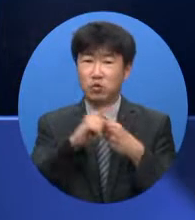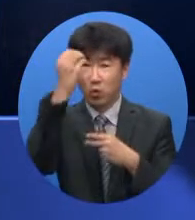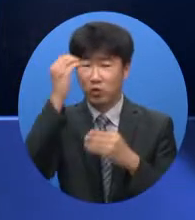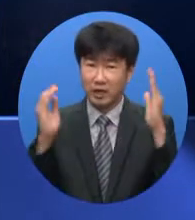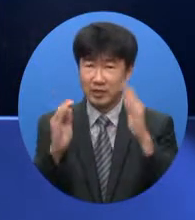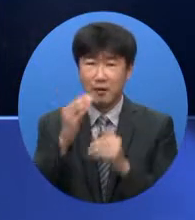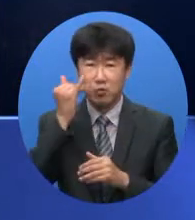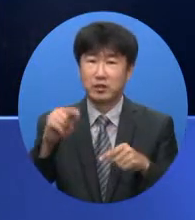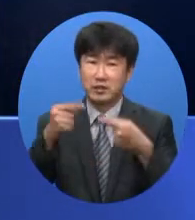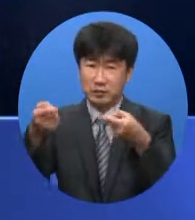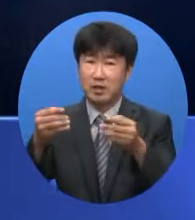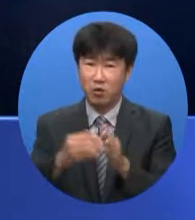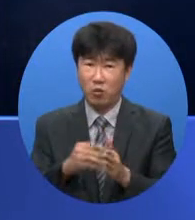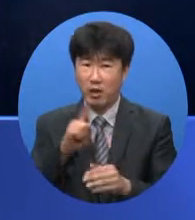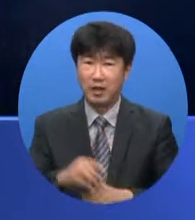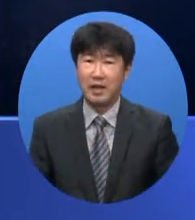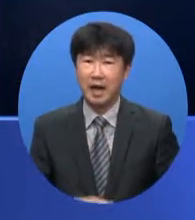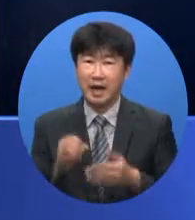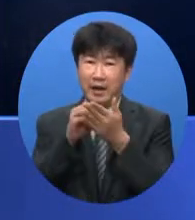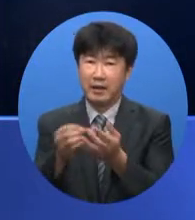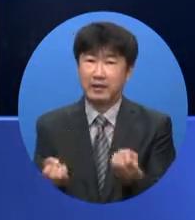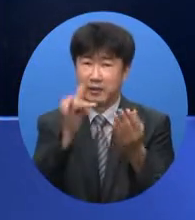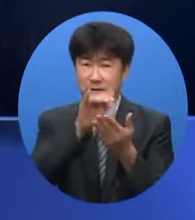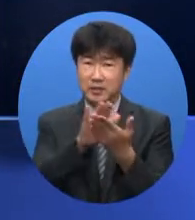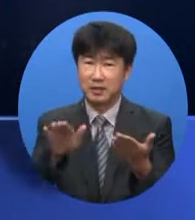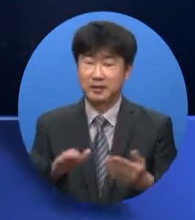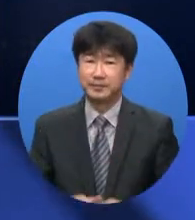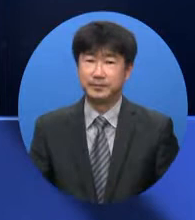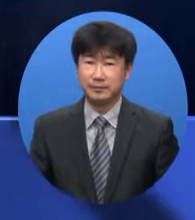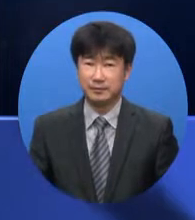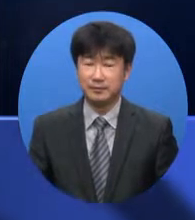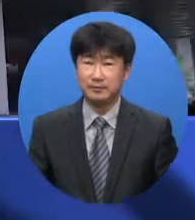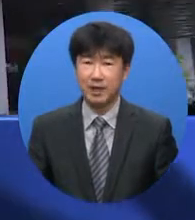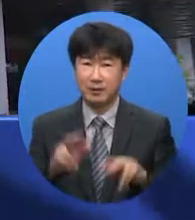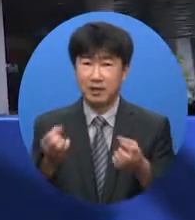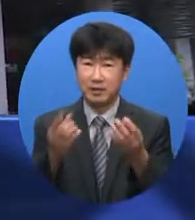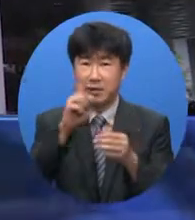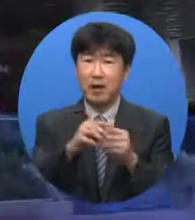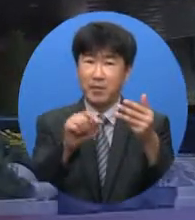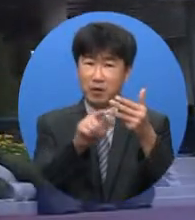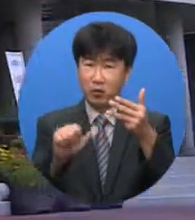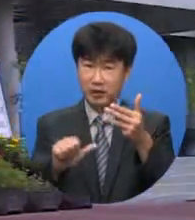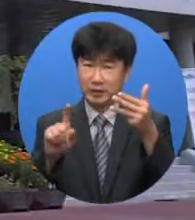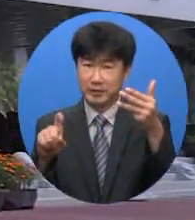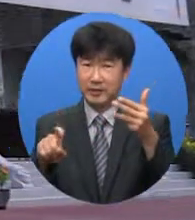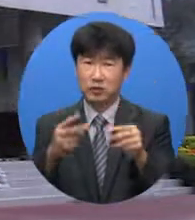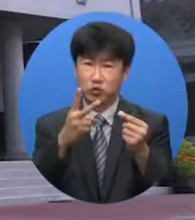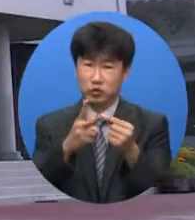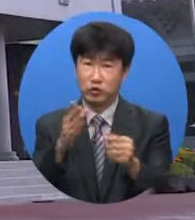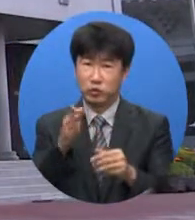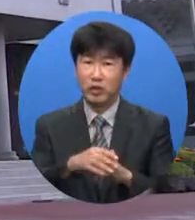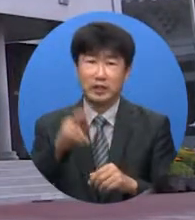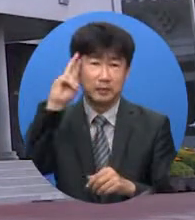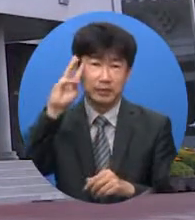꿈꾸는 중고등학생과 학부모들이 참석한 가운데 입교식을 열었습니다. 이번 행사는 8월 5일과 11일